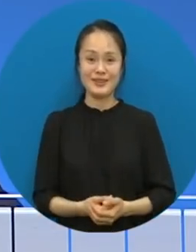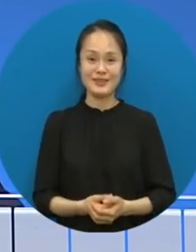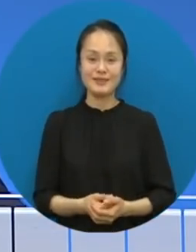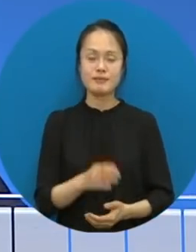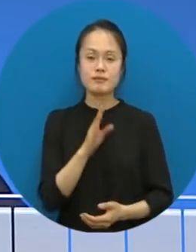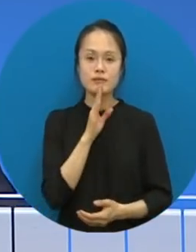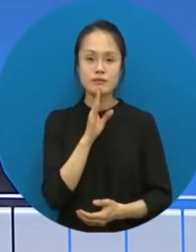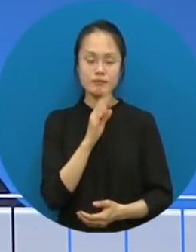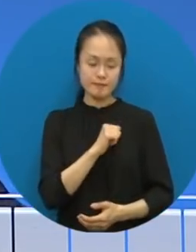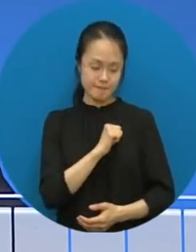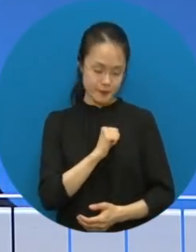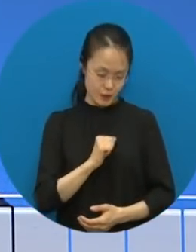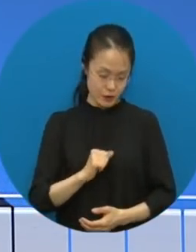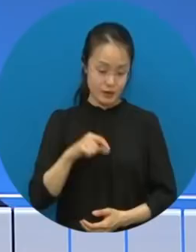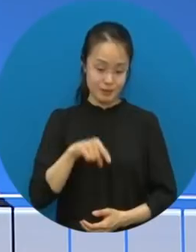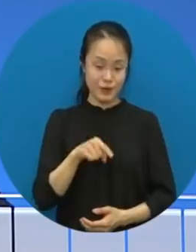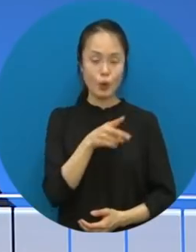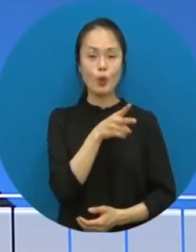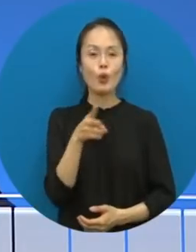그렇습니다. 견딤도 예배입니다.